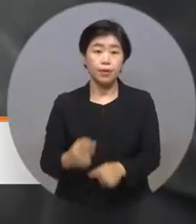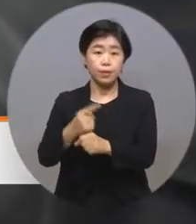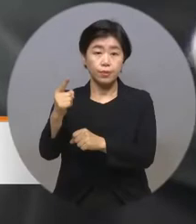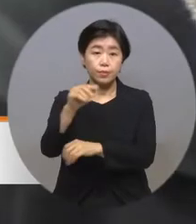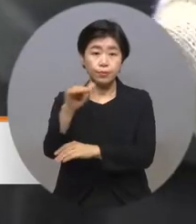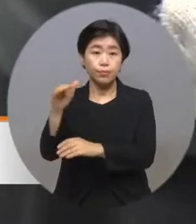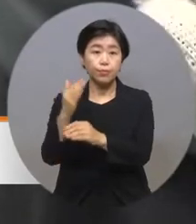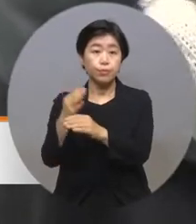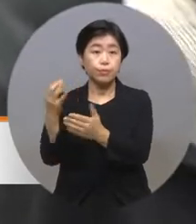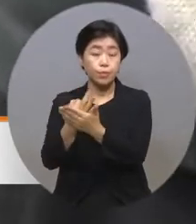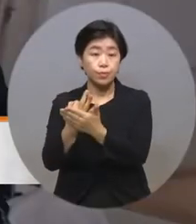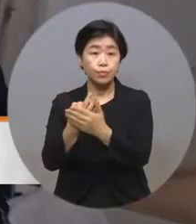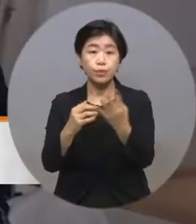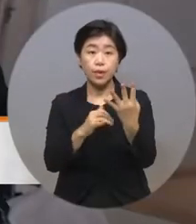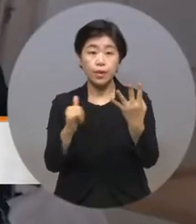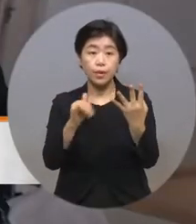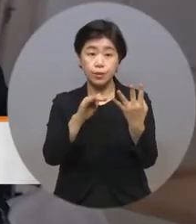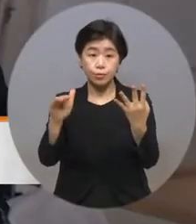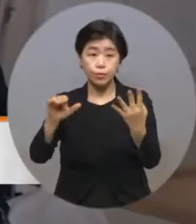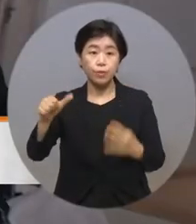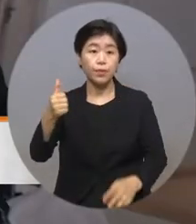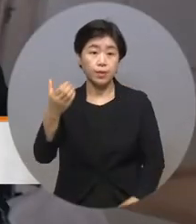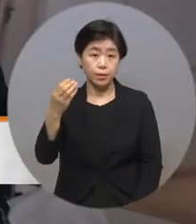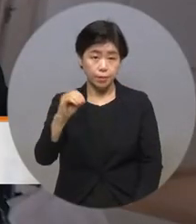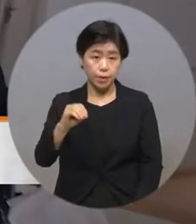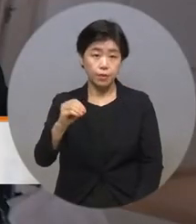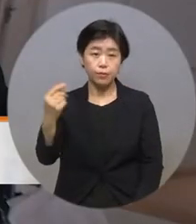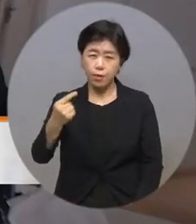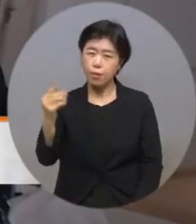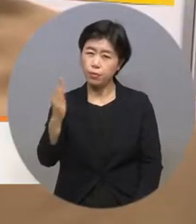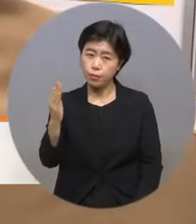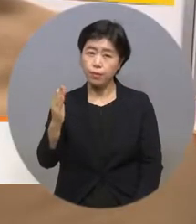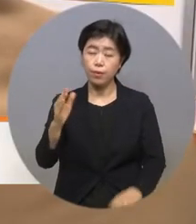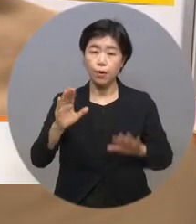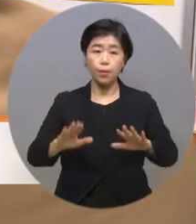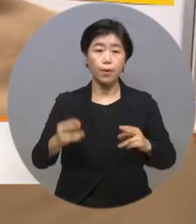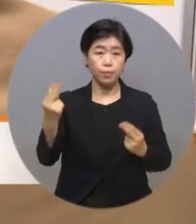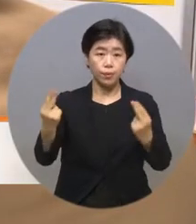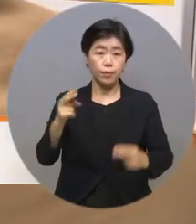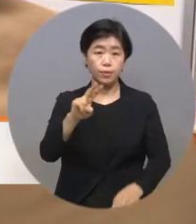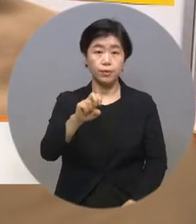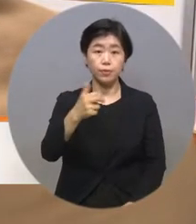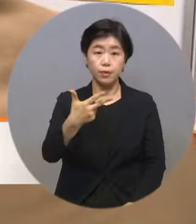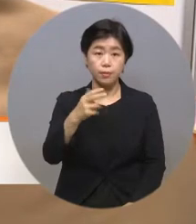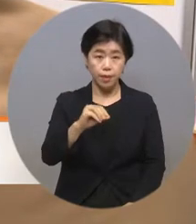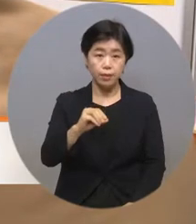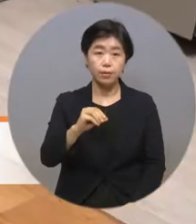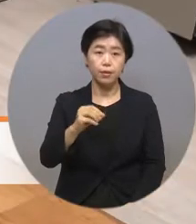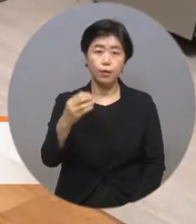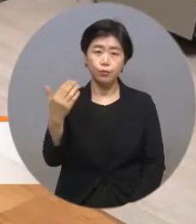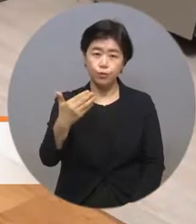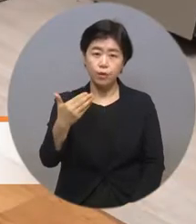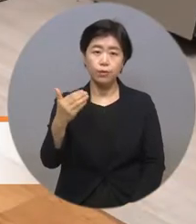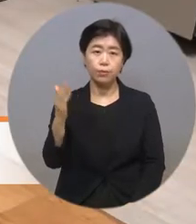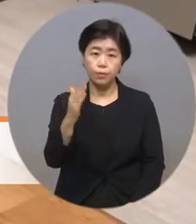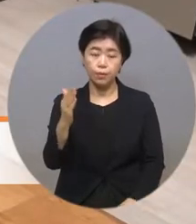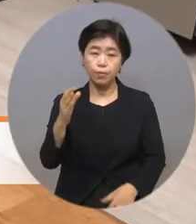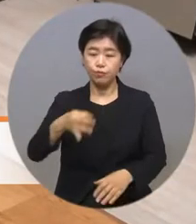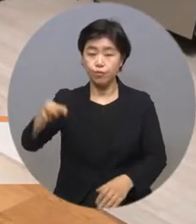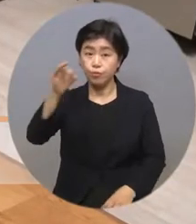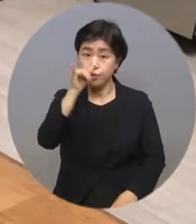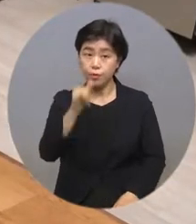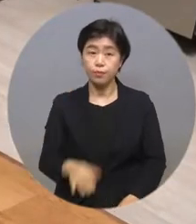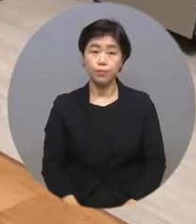송이 소득은 4인가구 기전 540만 964 원으로 올해 대비 279,000 884 원 인상 됐습니다